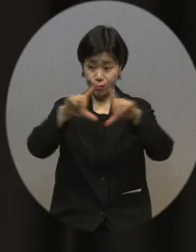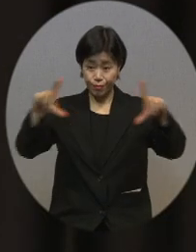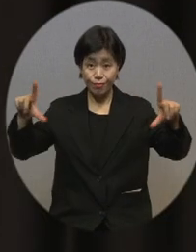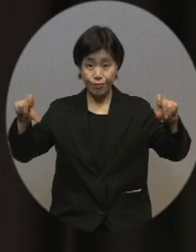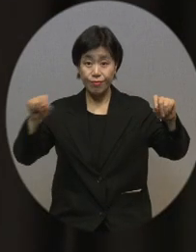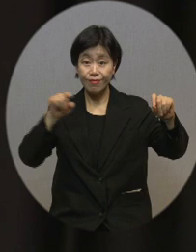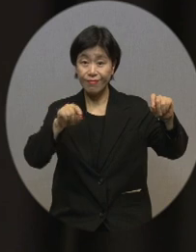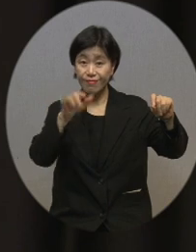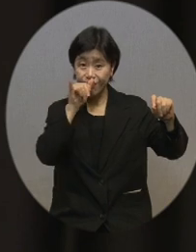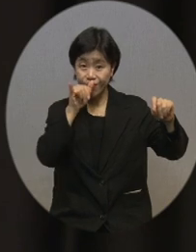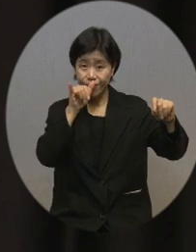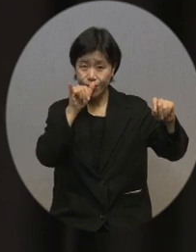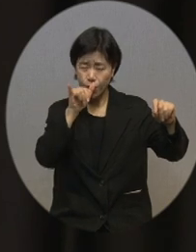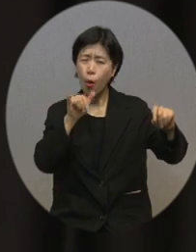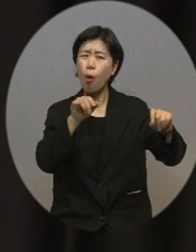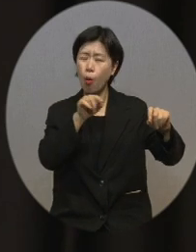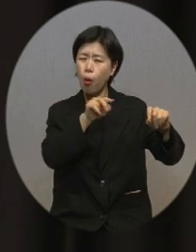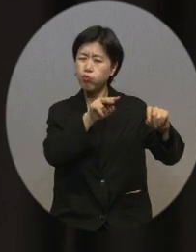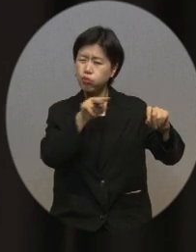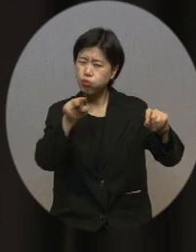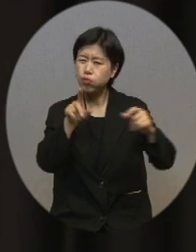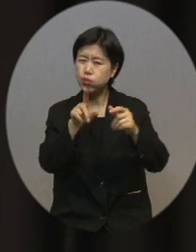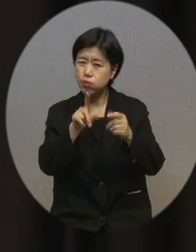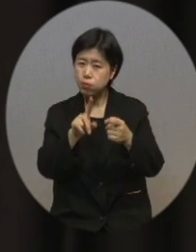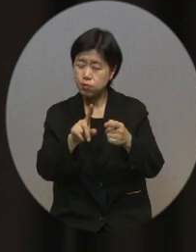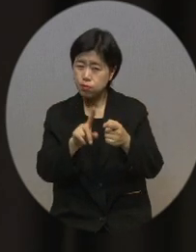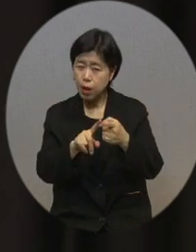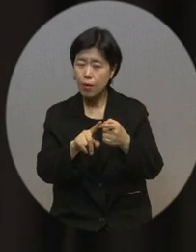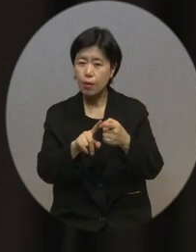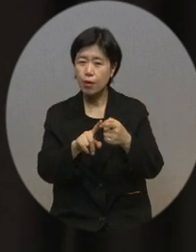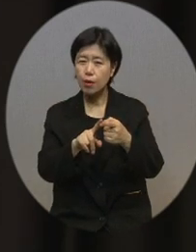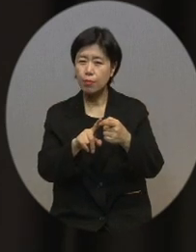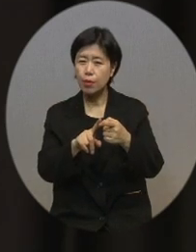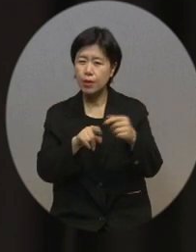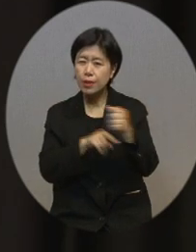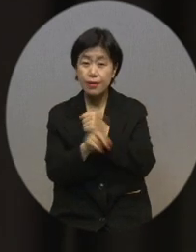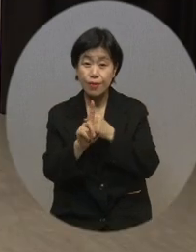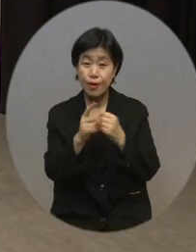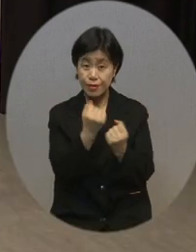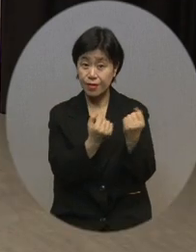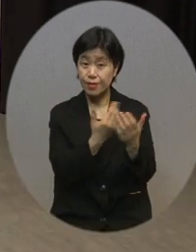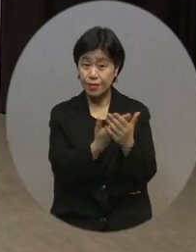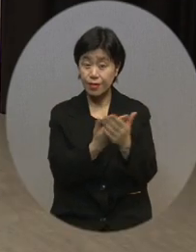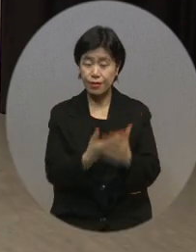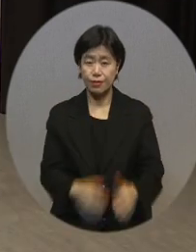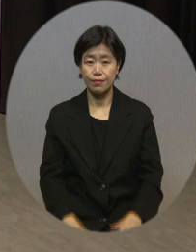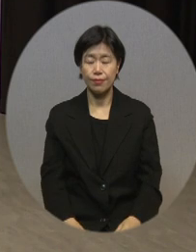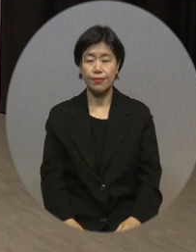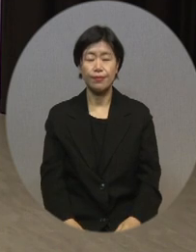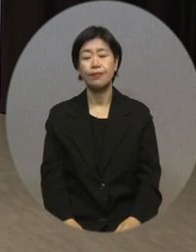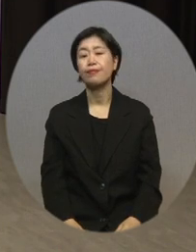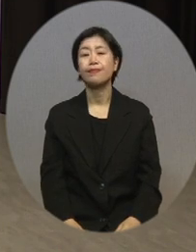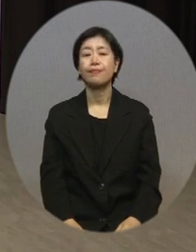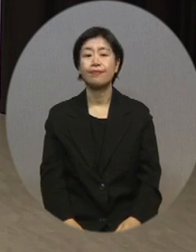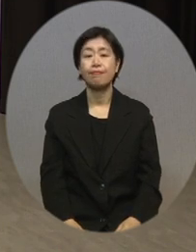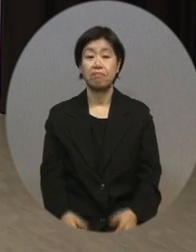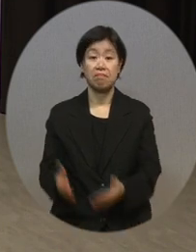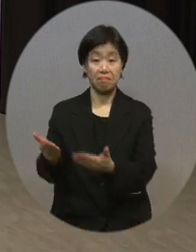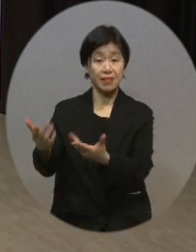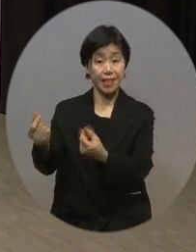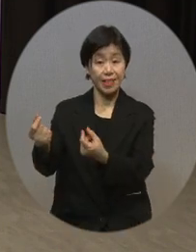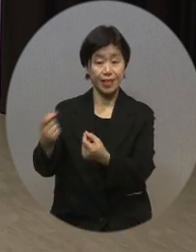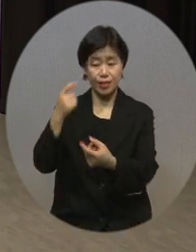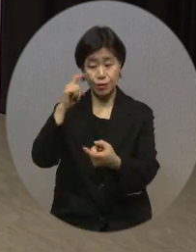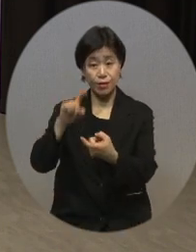대충은 알아듣겠어요. 예, 예. 특히 무슨 뜻을 담았는지 좀 설명해 주세요. 예. 사실은, 고모님처럼